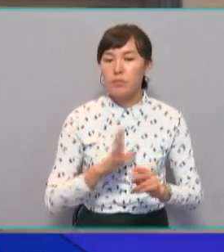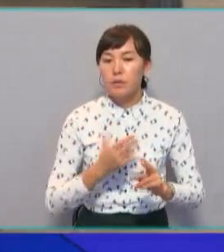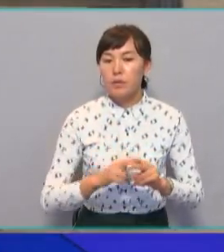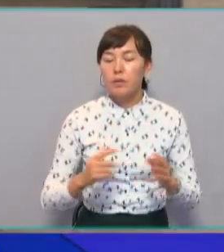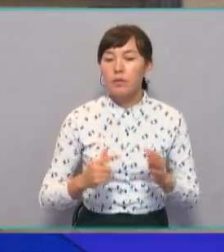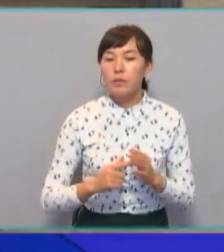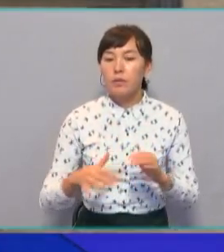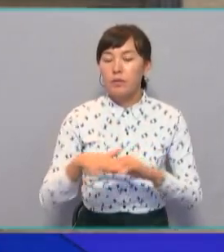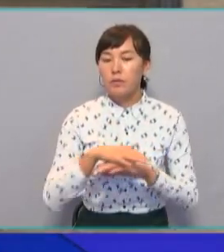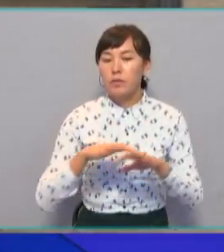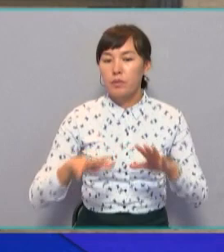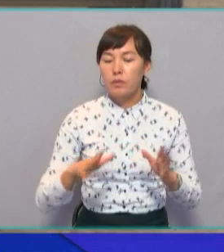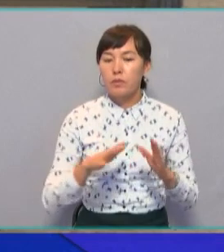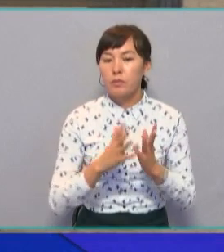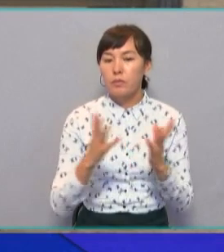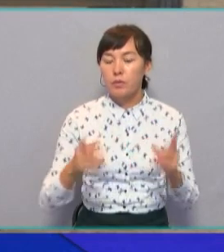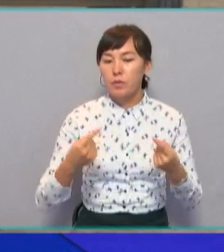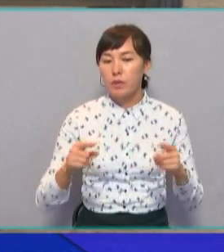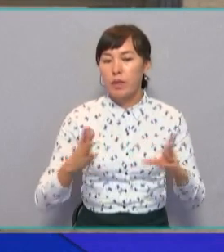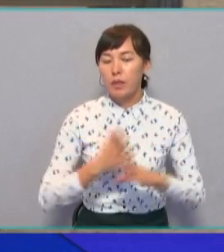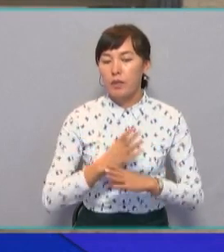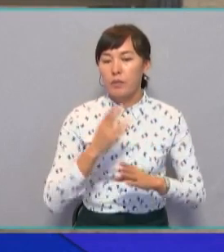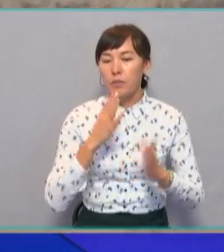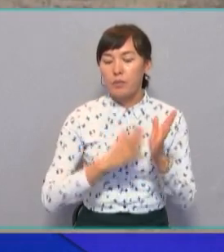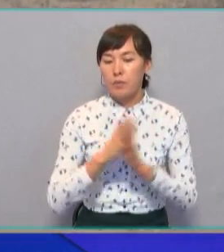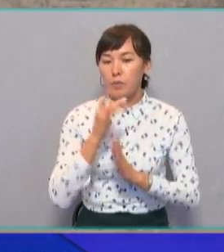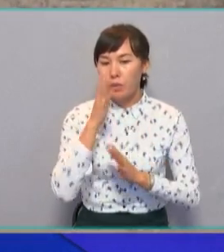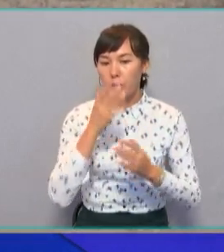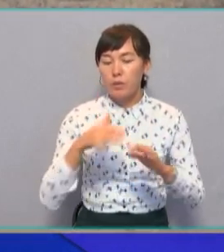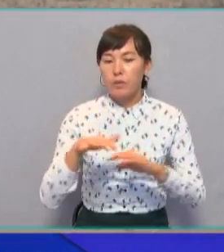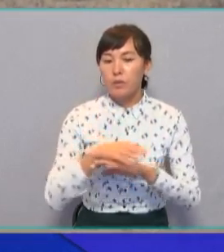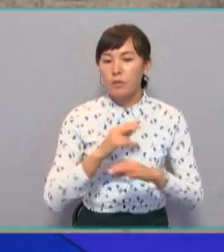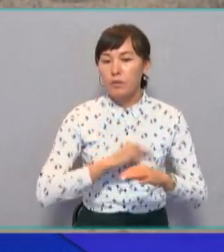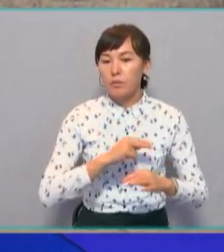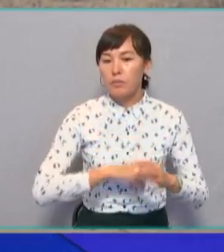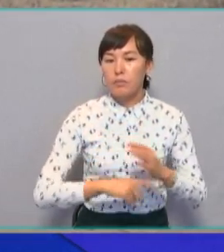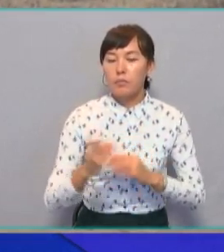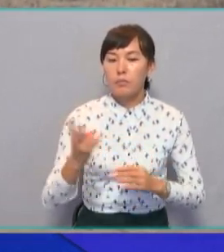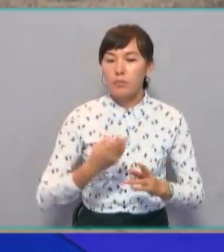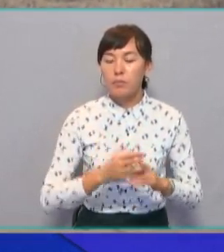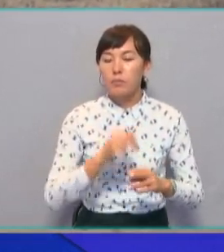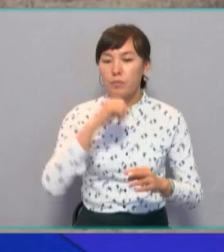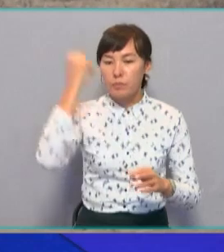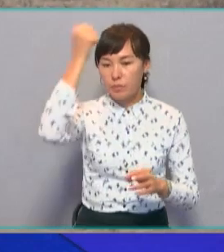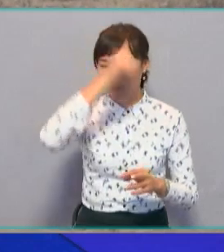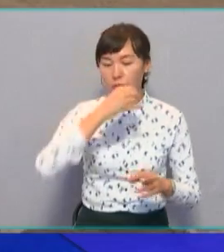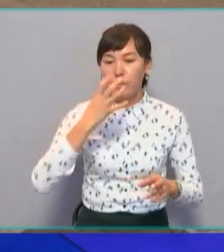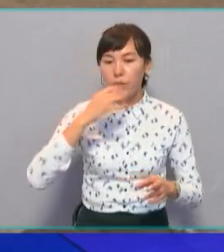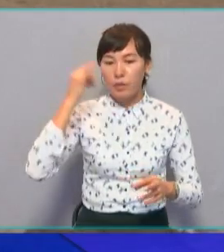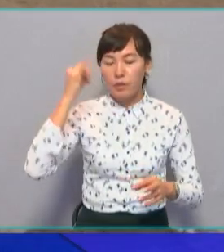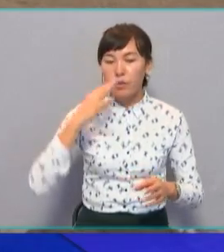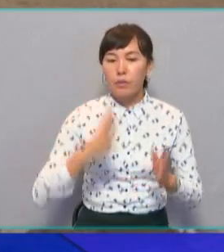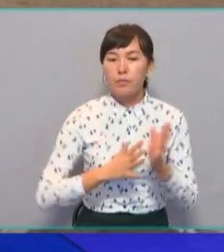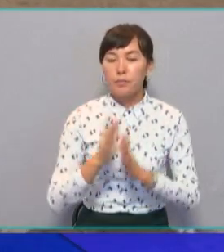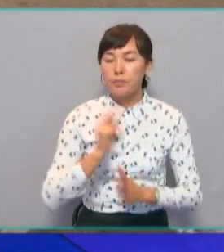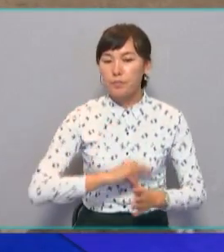Осы мақсатта жайылым жер қоршалып, түрлі табиғи шөп өсіретін заманауи жайлау жобасы қолға алынуда. Өткен жылы оңтүстік-батыс мал және